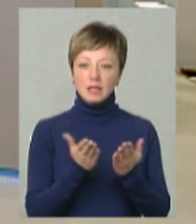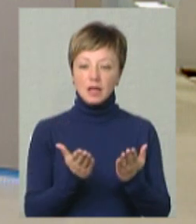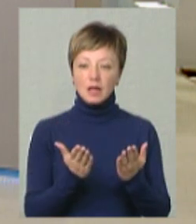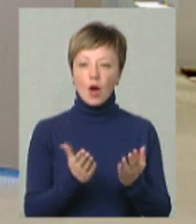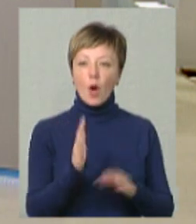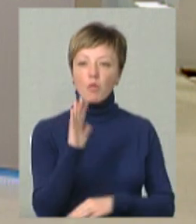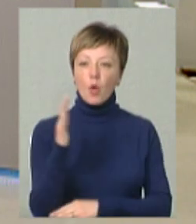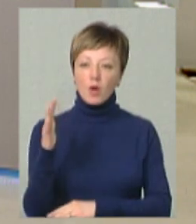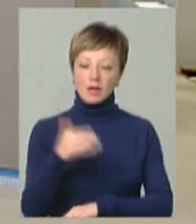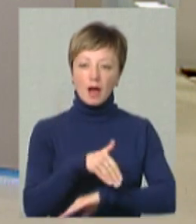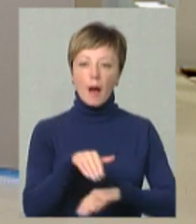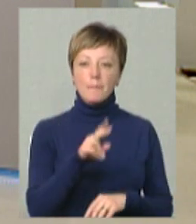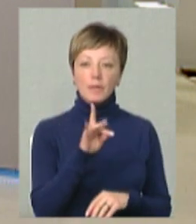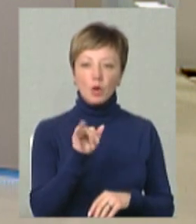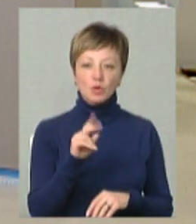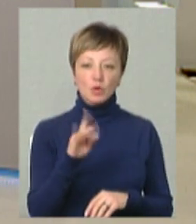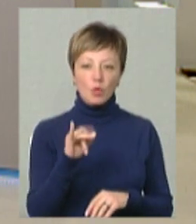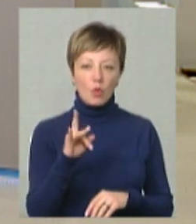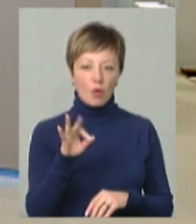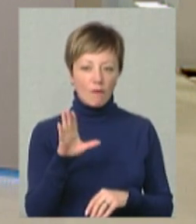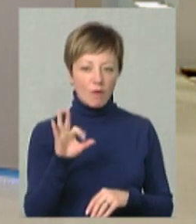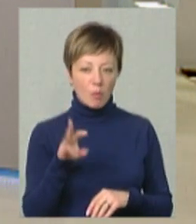«Прогулянка Проскуромом», і там от що